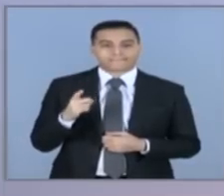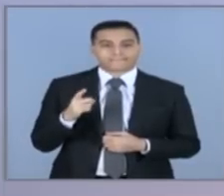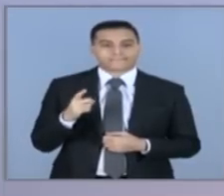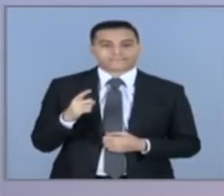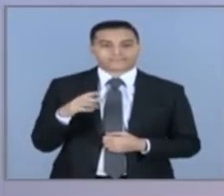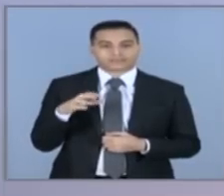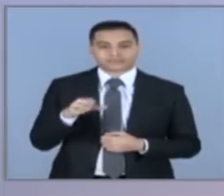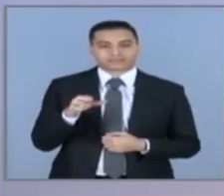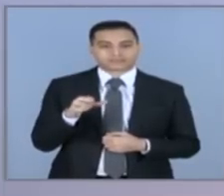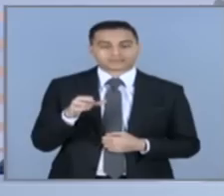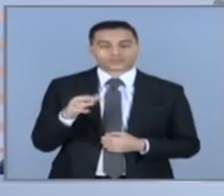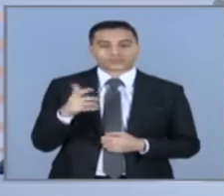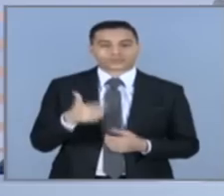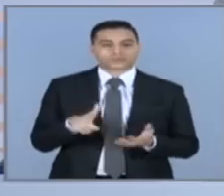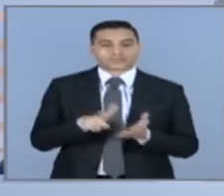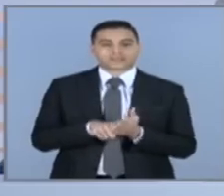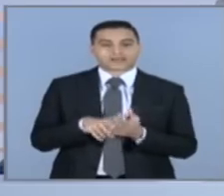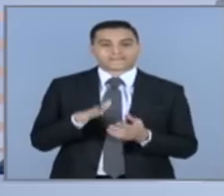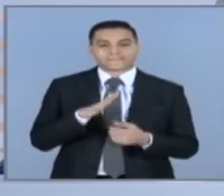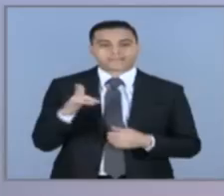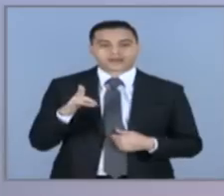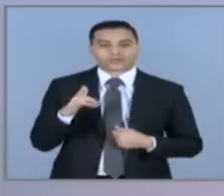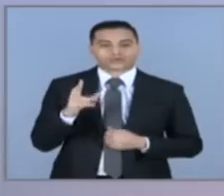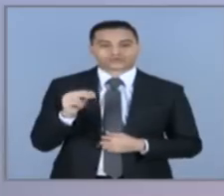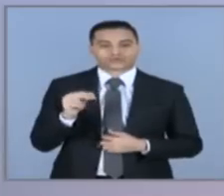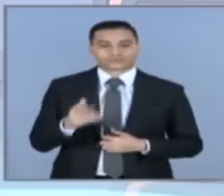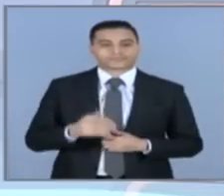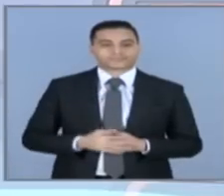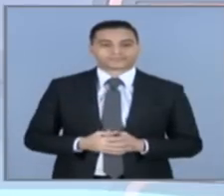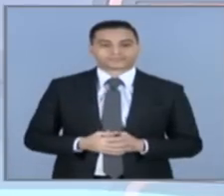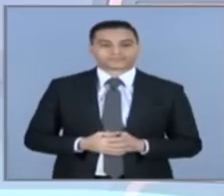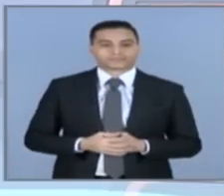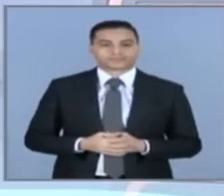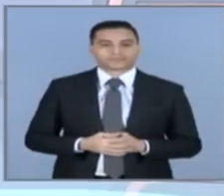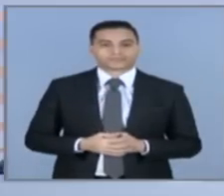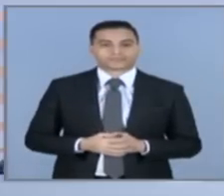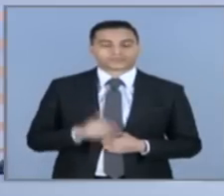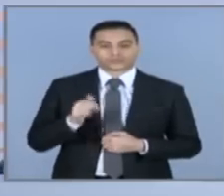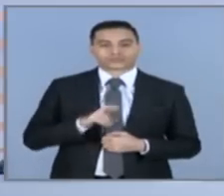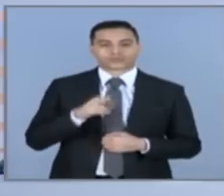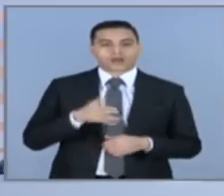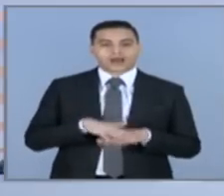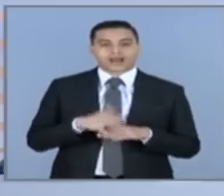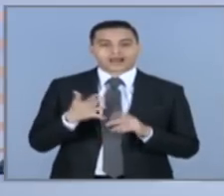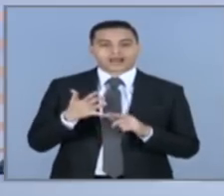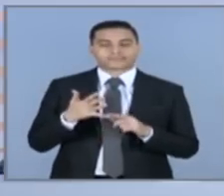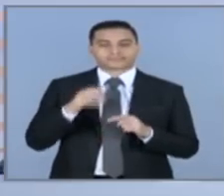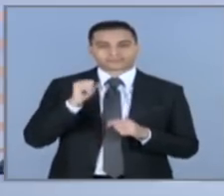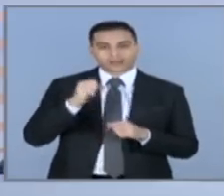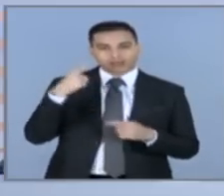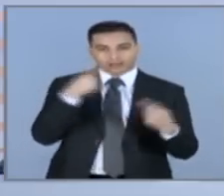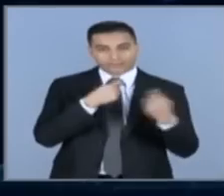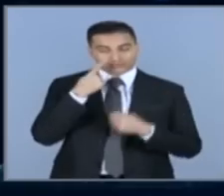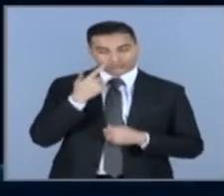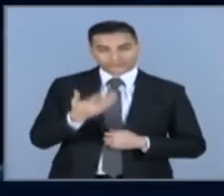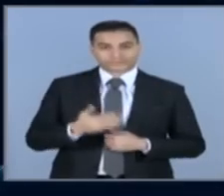كنا 90 90 وست إجابات صح بقيتوا كام؟ 120. ودلوقتي مع الفقرة الخامسة، فقرة